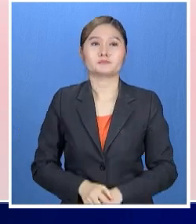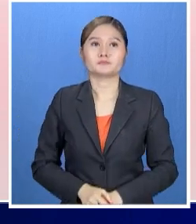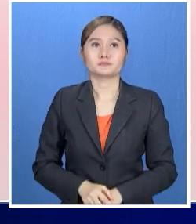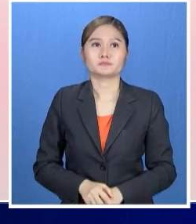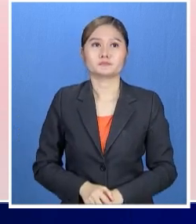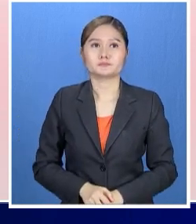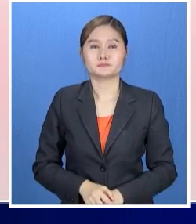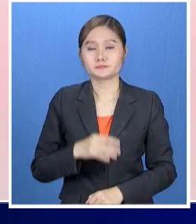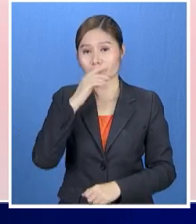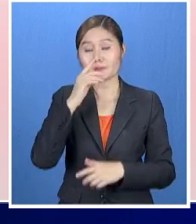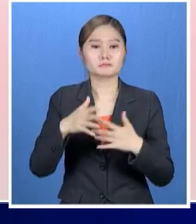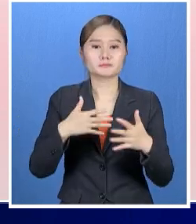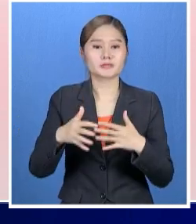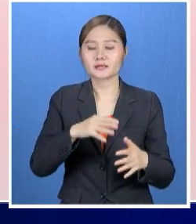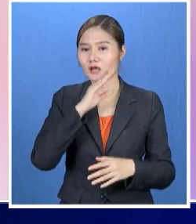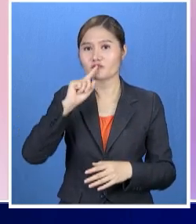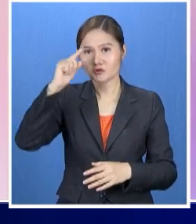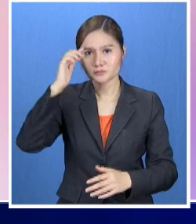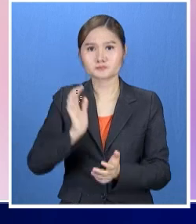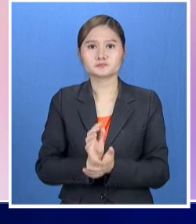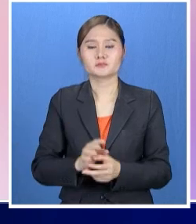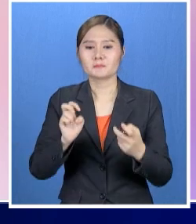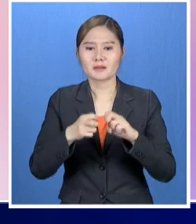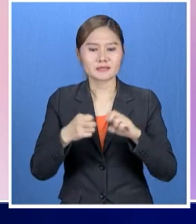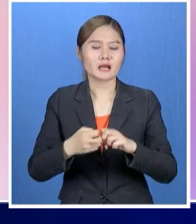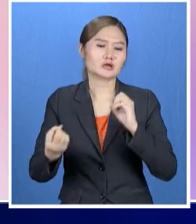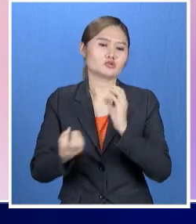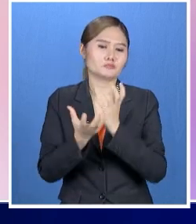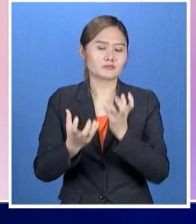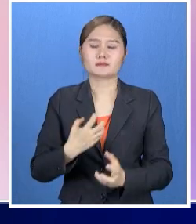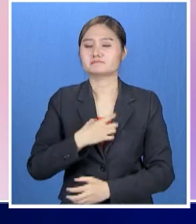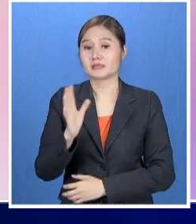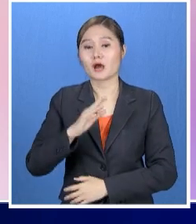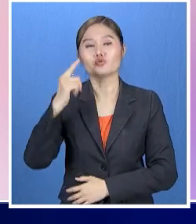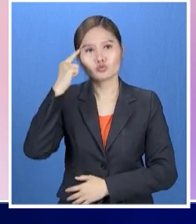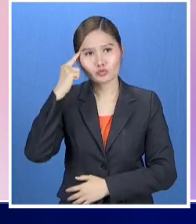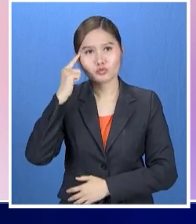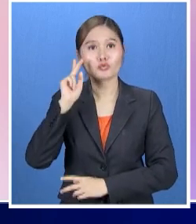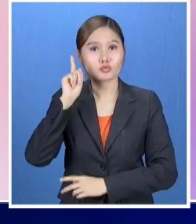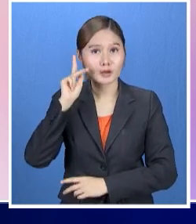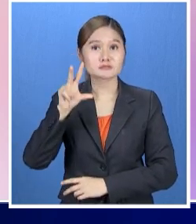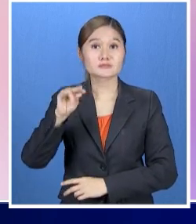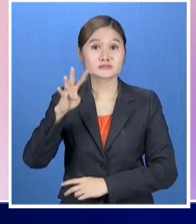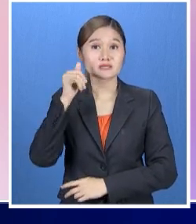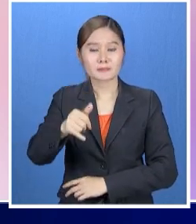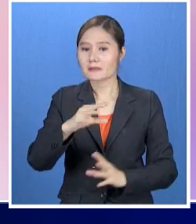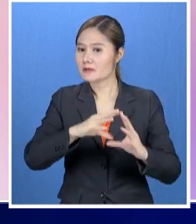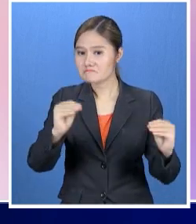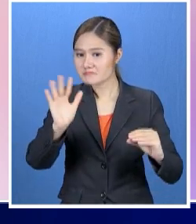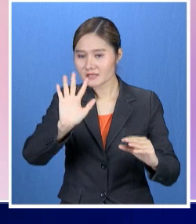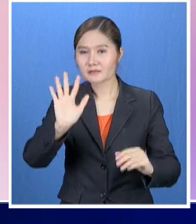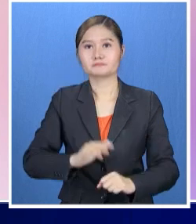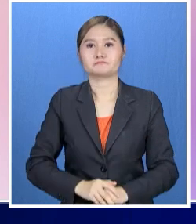ากจะถือสาหาความถ้าไปแจ้งความเรื่องราวจะบานปลายแต่ท่านก็รู้ฮะอมรินทร์ลงพื้นที ่ ม ัน ไม่เงียบแล้วฮ